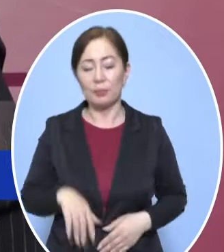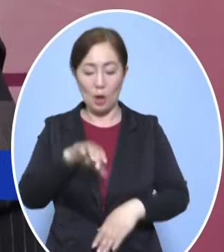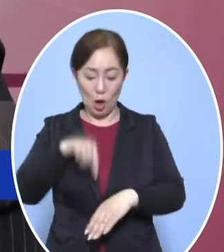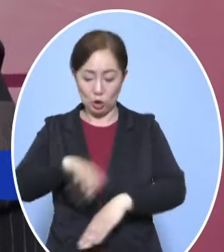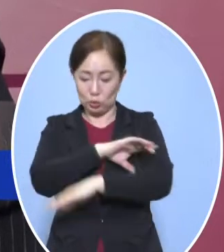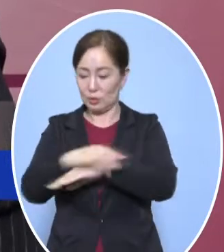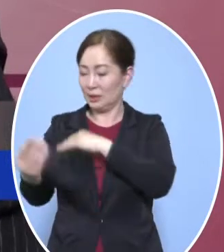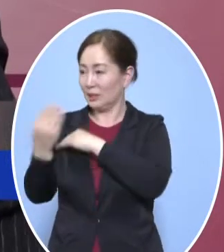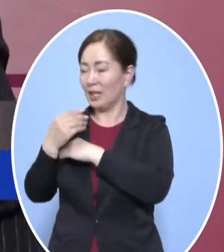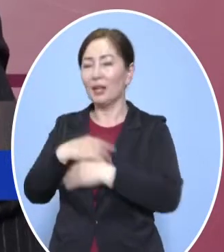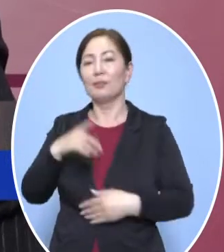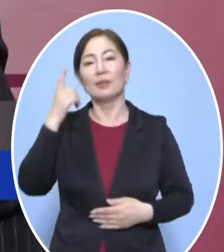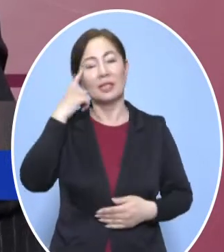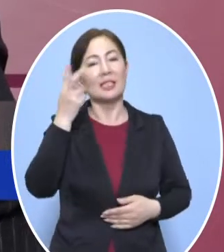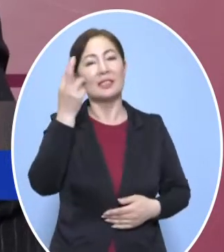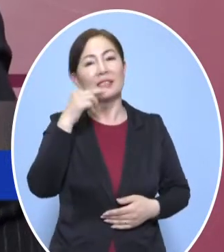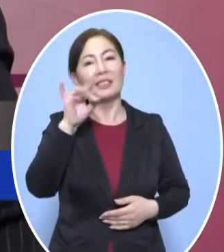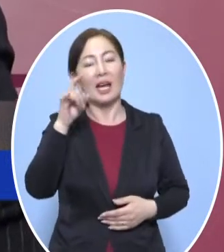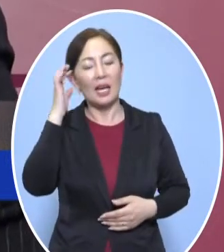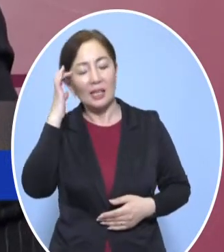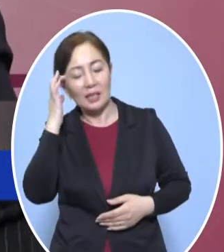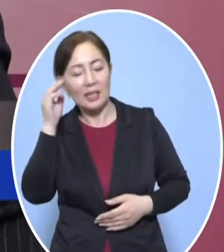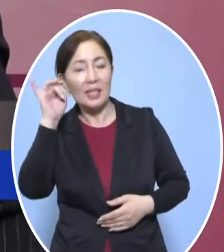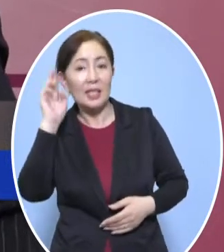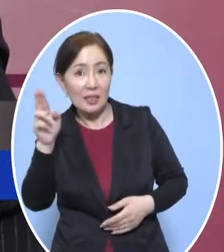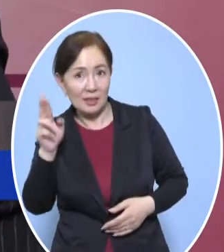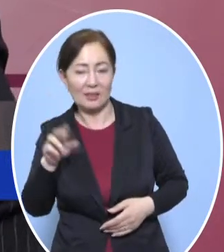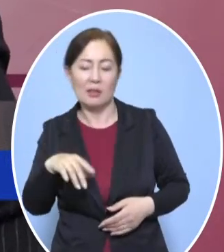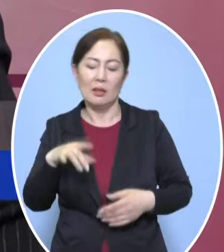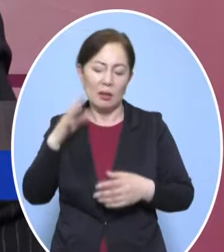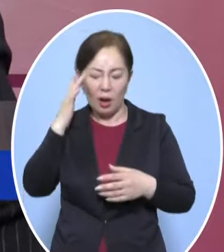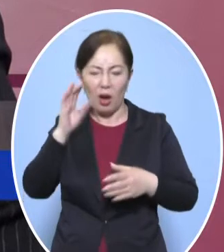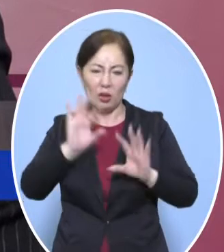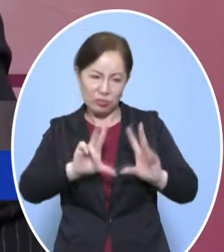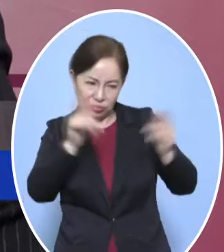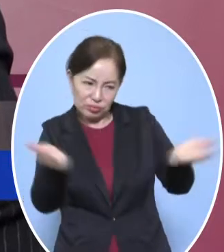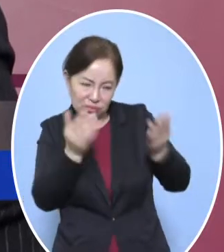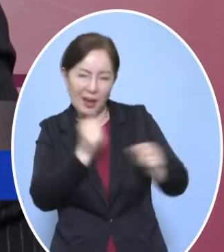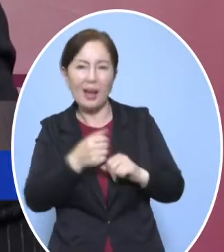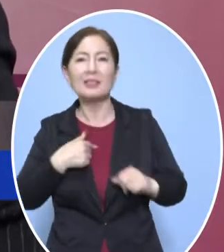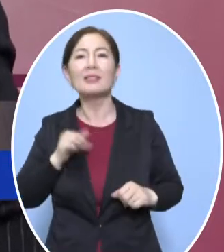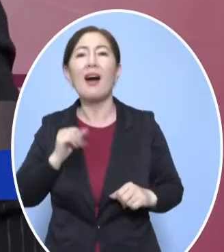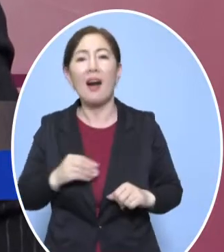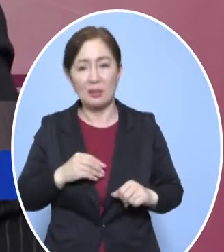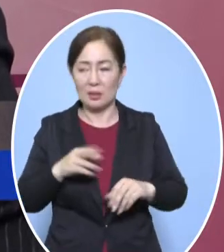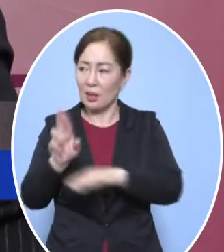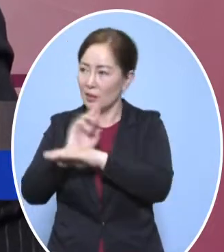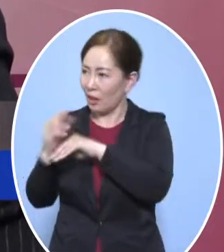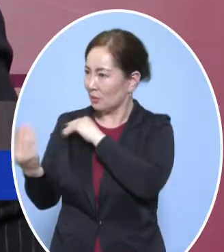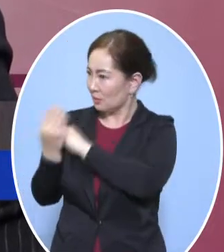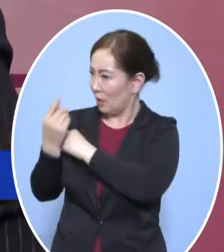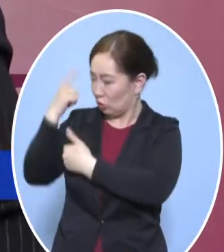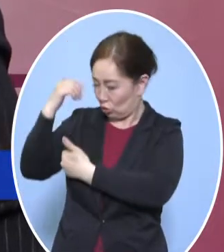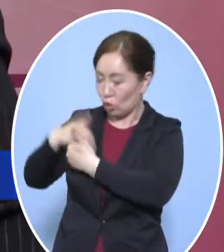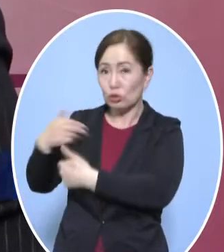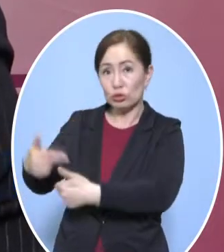сургалтаар дизайн тинкинг за сплинт аргуудыг ашиглаж ерөнхийдөө соён гүйвэрлэх энийг хэрхэн явуулах вэ гэдэг талаар дадал олох